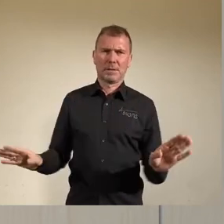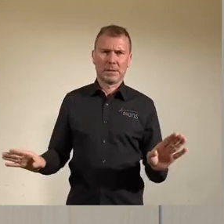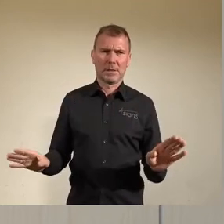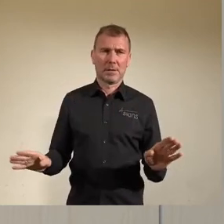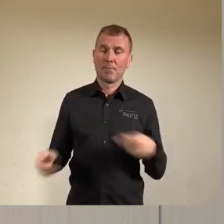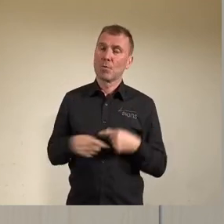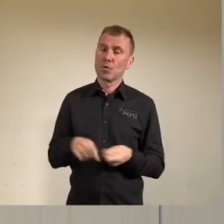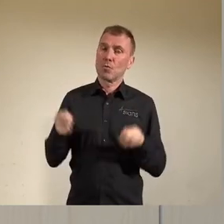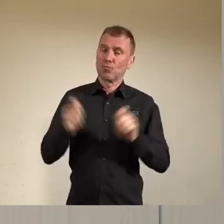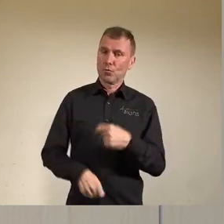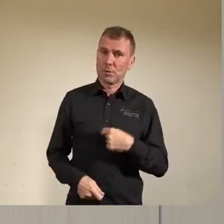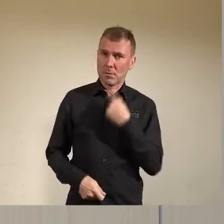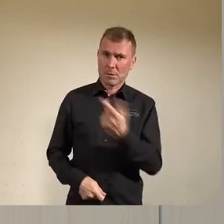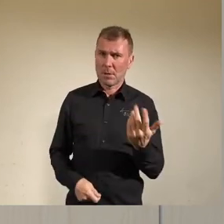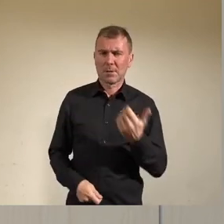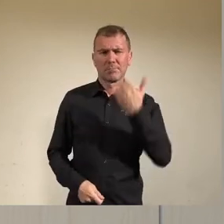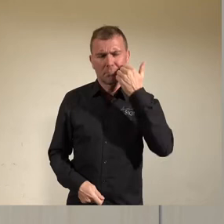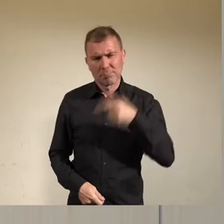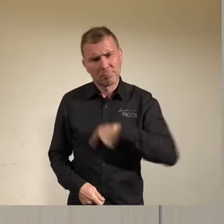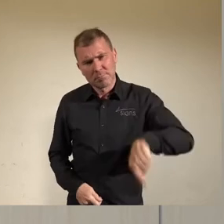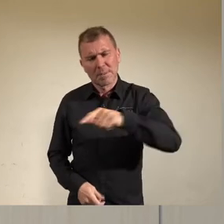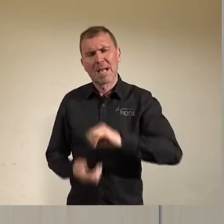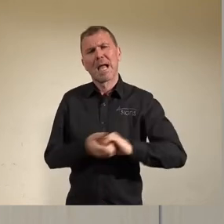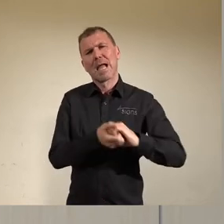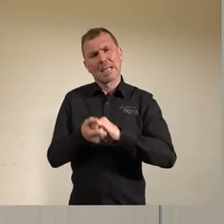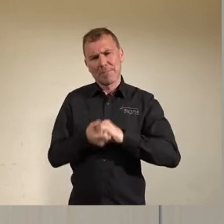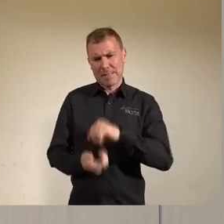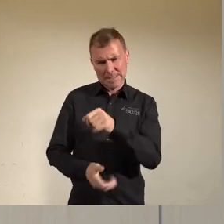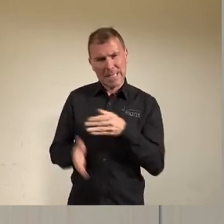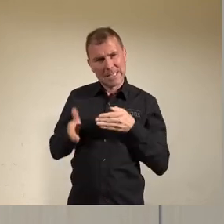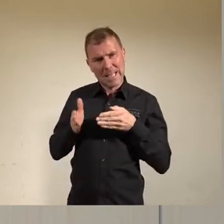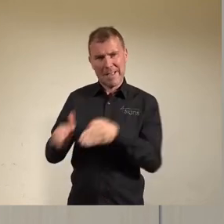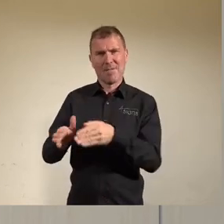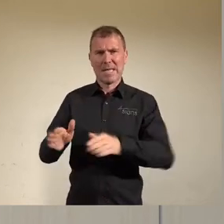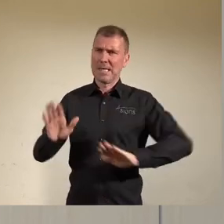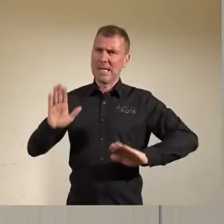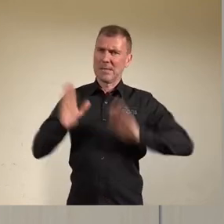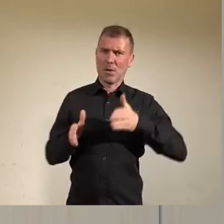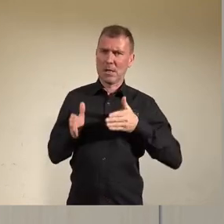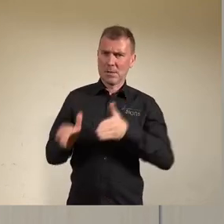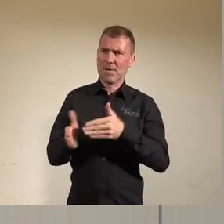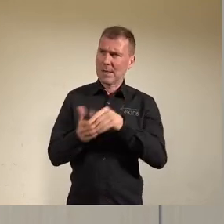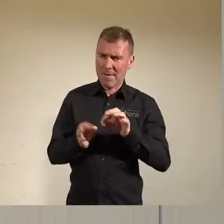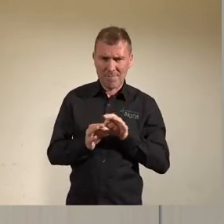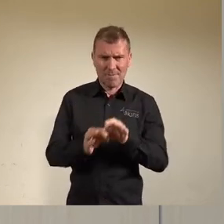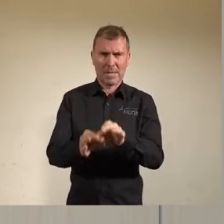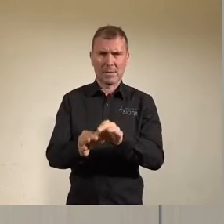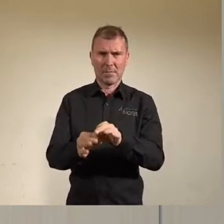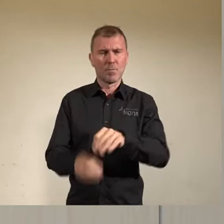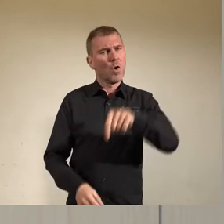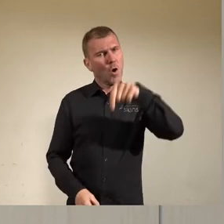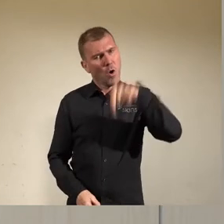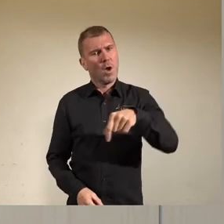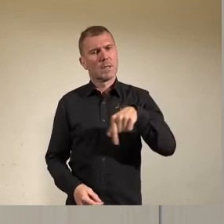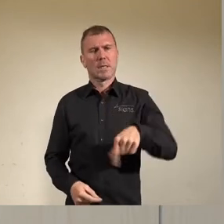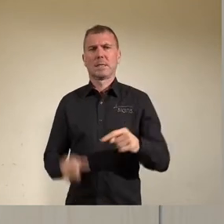mich zum Schluss sagen, bitte gehen wir gemeinsam diesen Weg, diesen demokratischen Weg weiter. Auch heute hier in